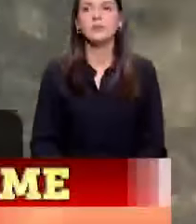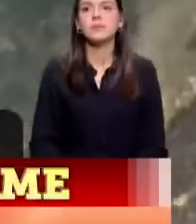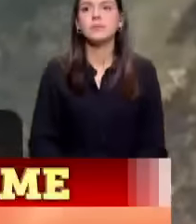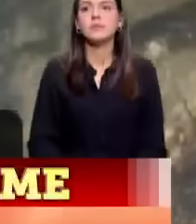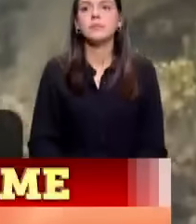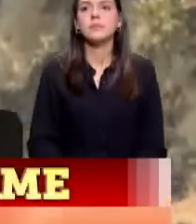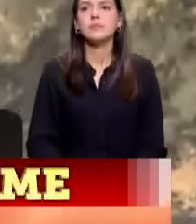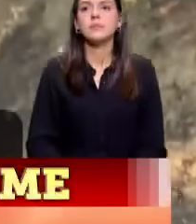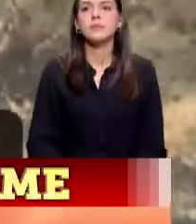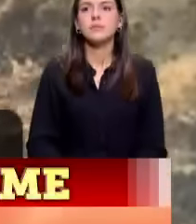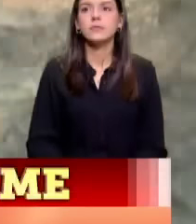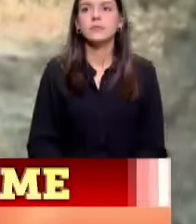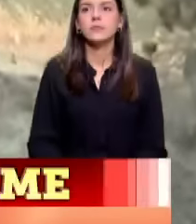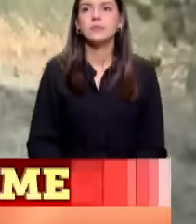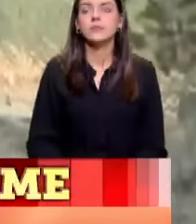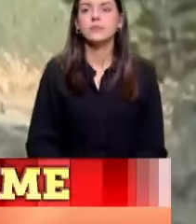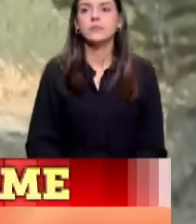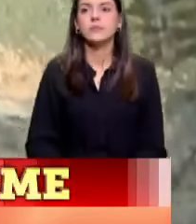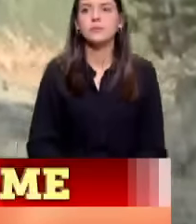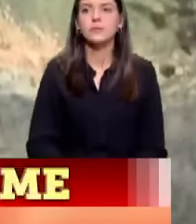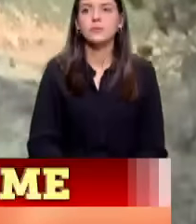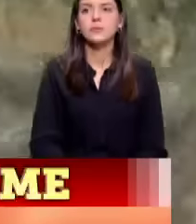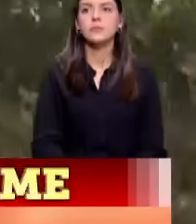yükseliyor. Aa, buradan da alevler geliyor.